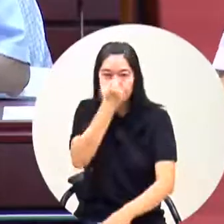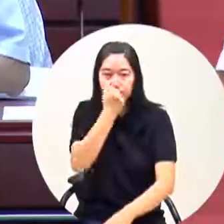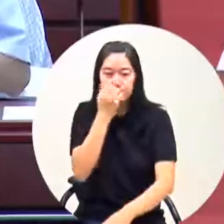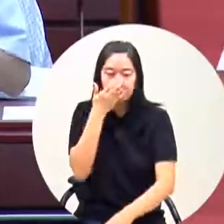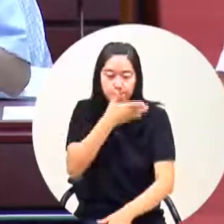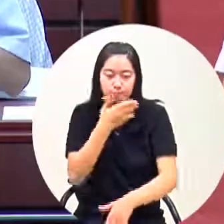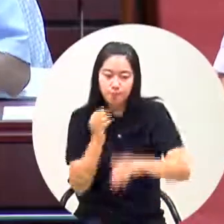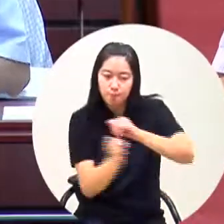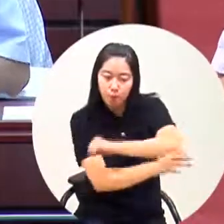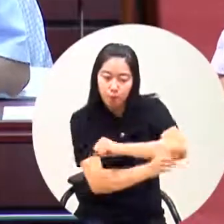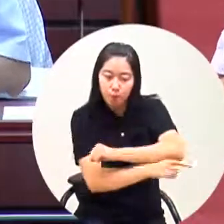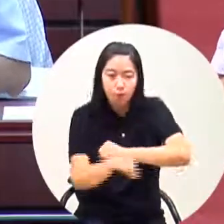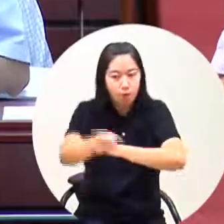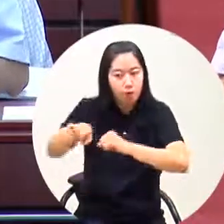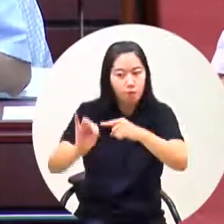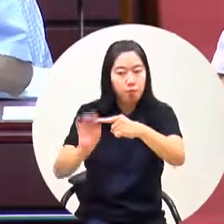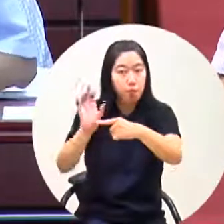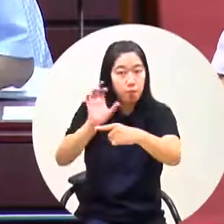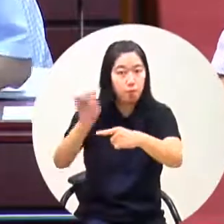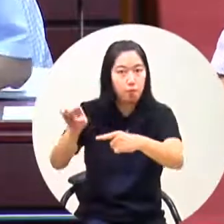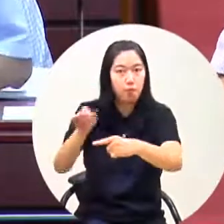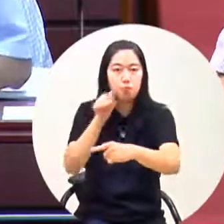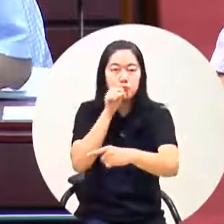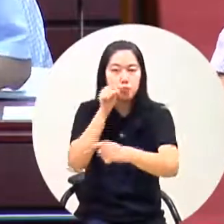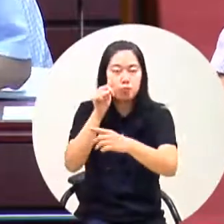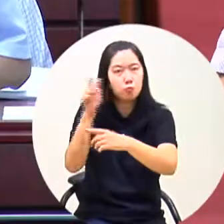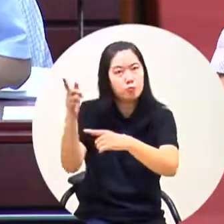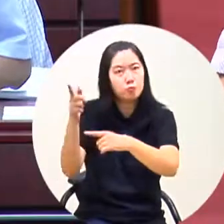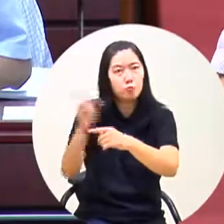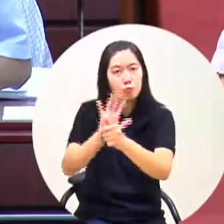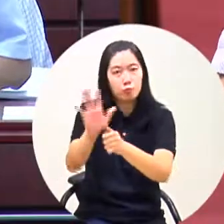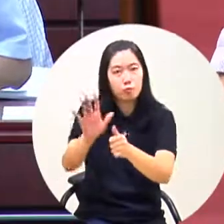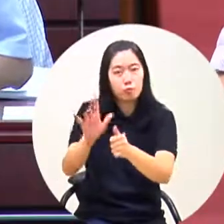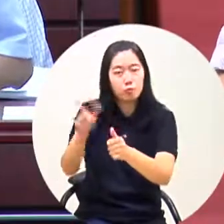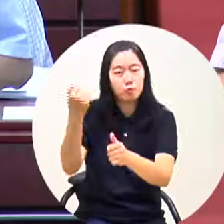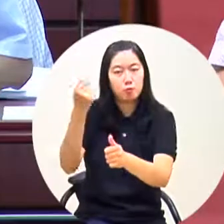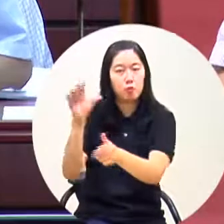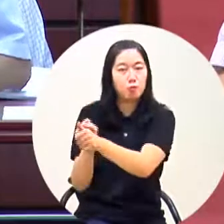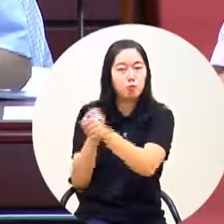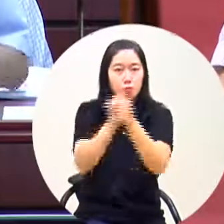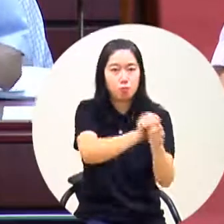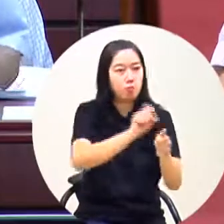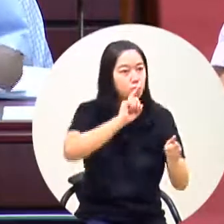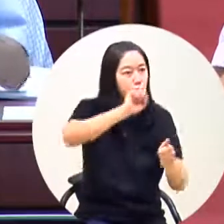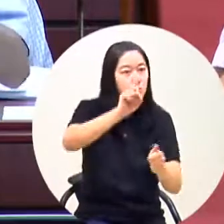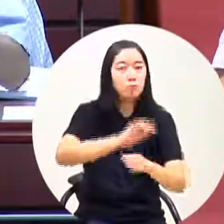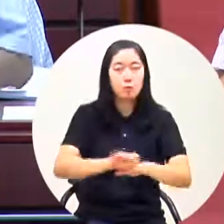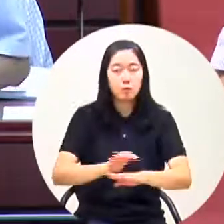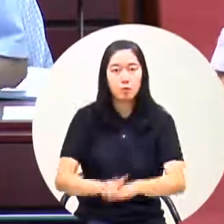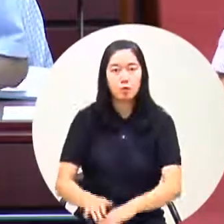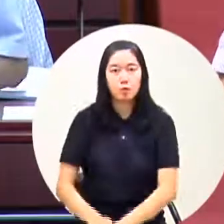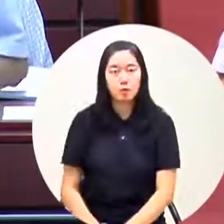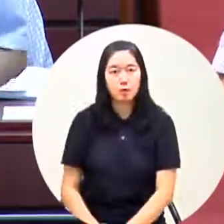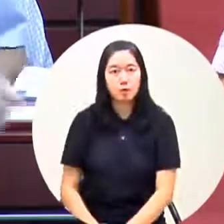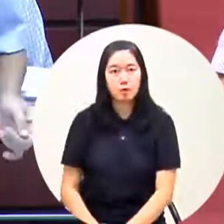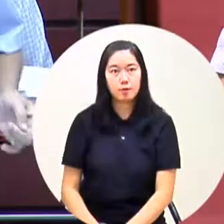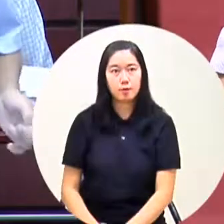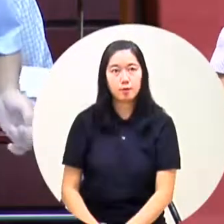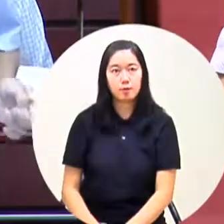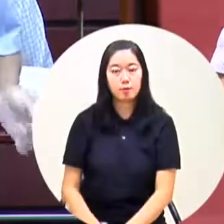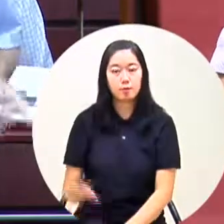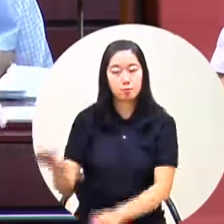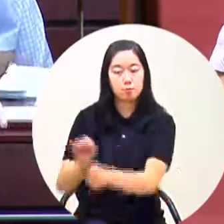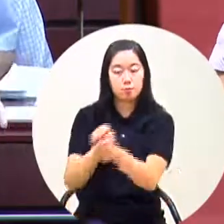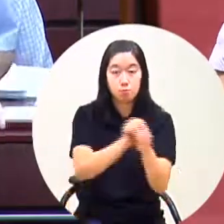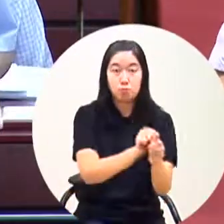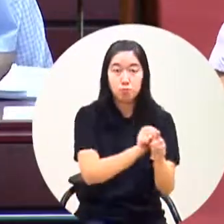80%以上都涉及到依上法办，因为这有刑事责任。哦、所以以上的部分是一个部分，其